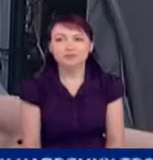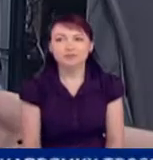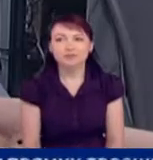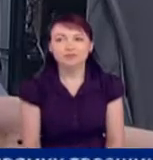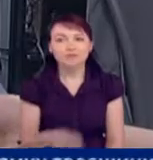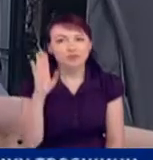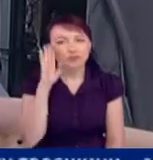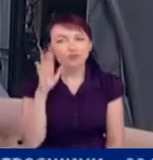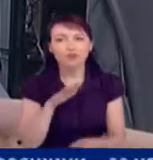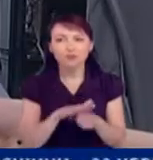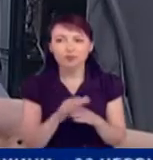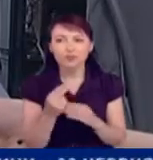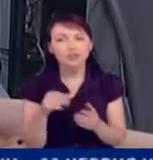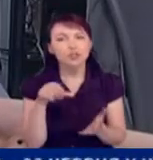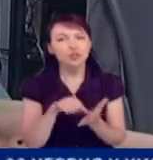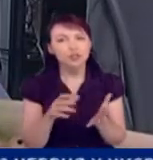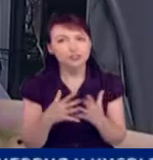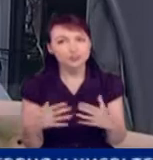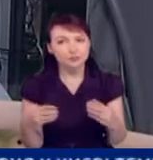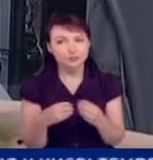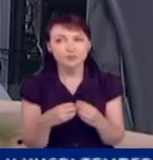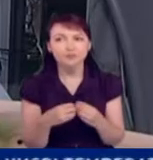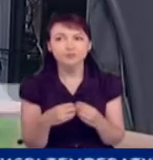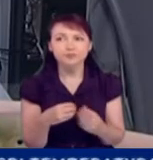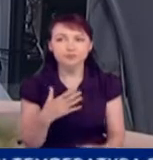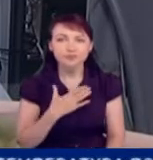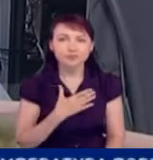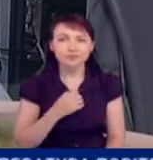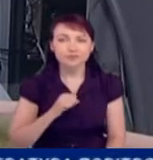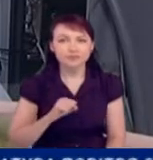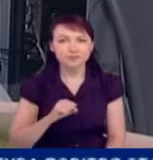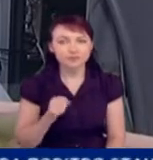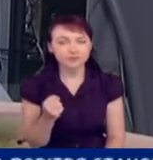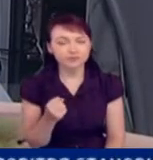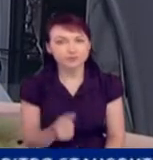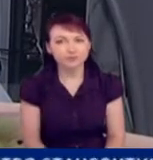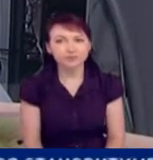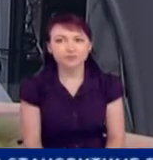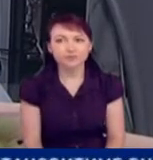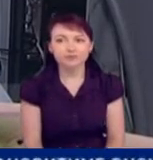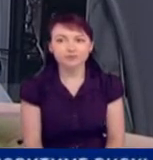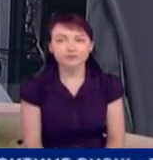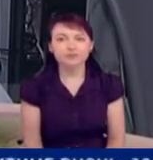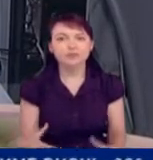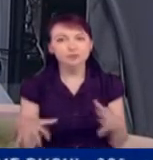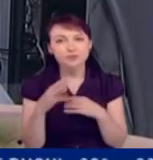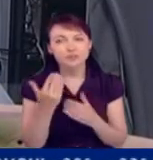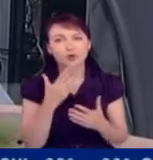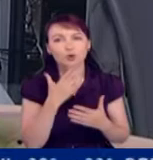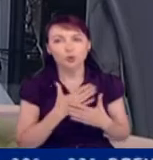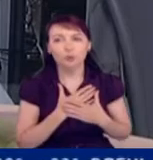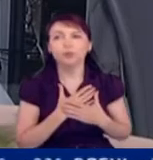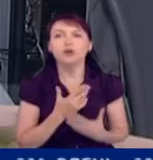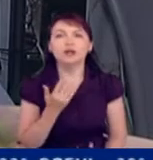Він повноцінний член сім'ї, наш друг. Ми його всі дуже любимо, він